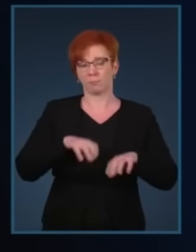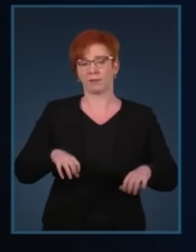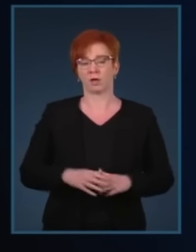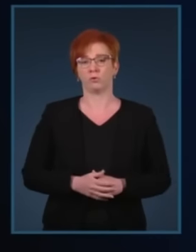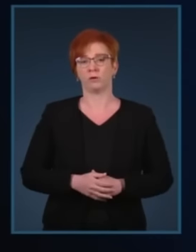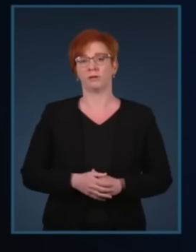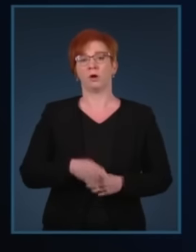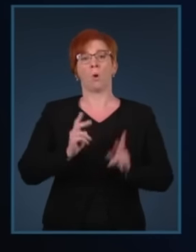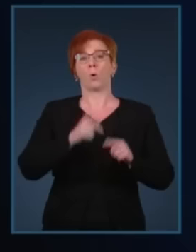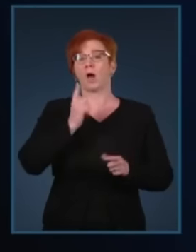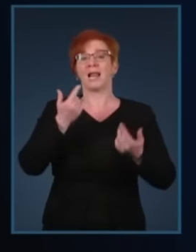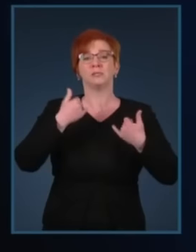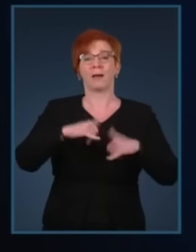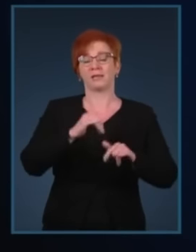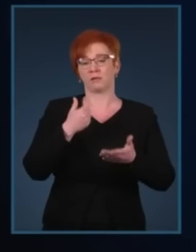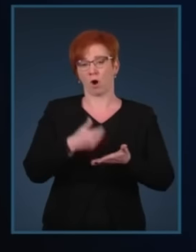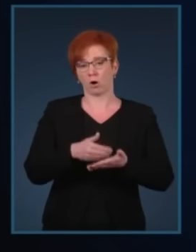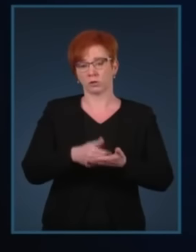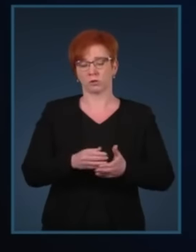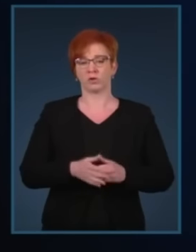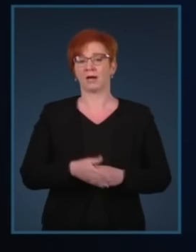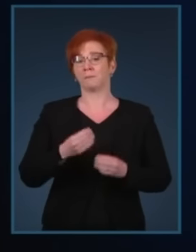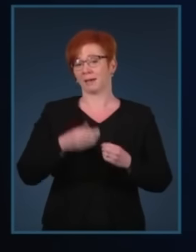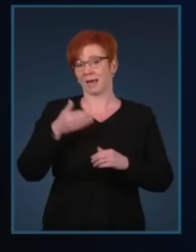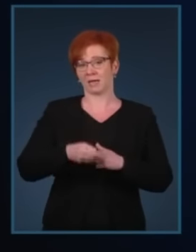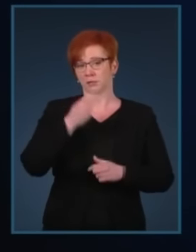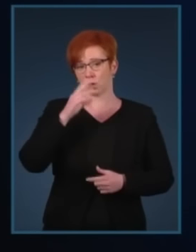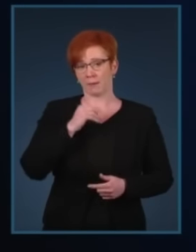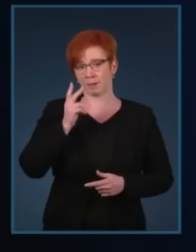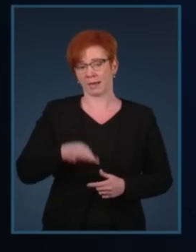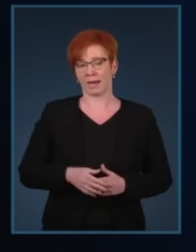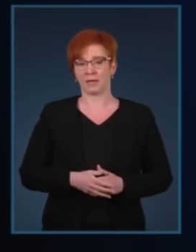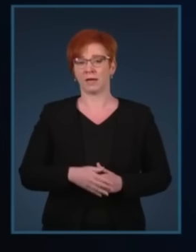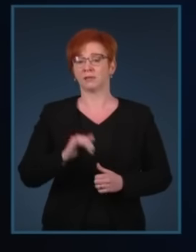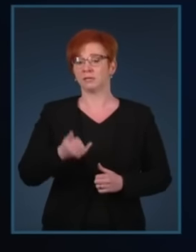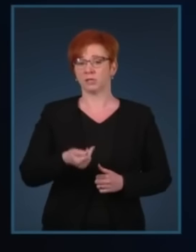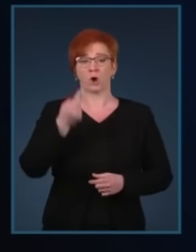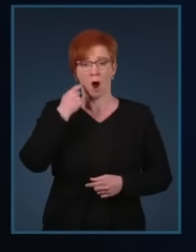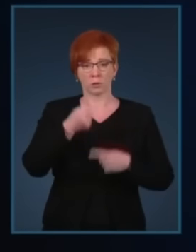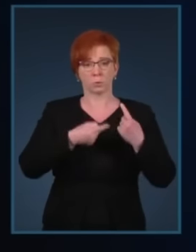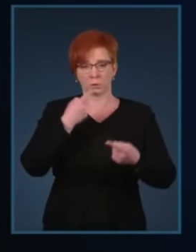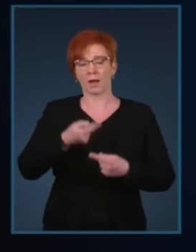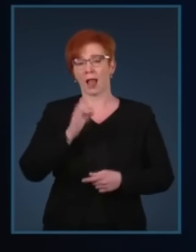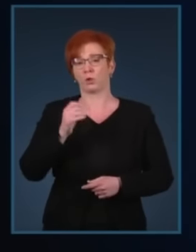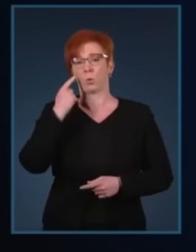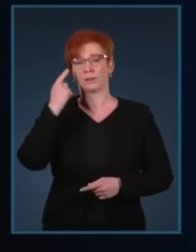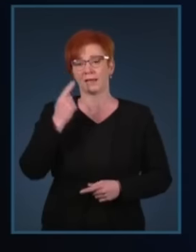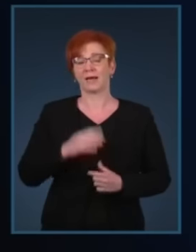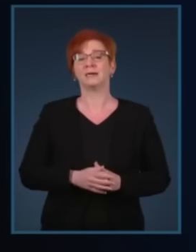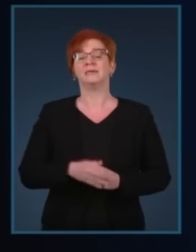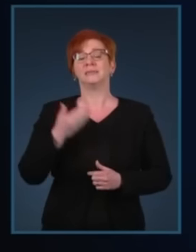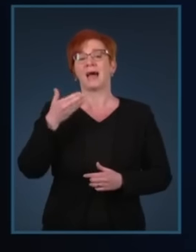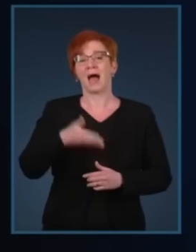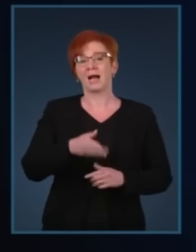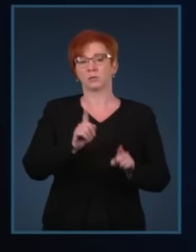a gazdaság? Mert ahhoz viszont szakemberek kellenek, és jó ötletek hangzottak el, de ehhez olyan megvalósítás